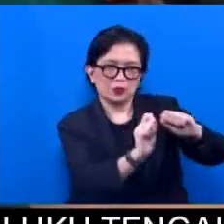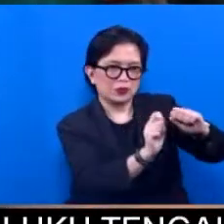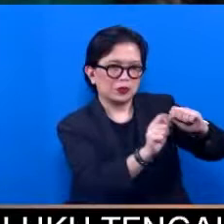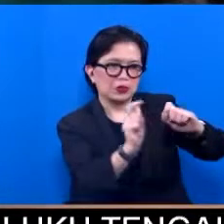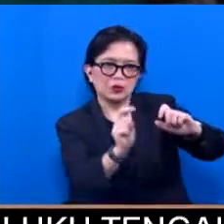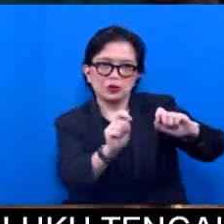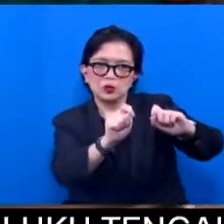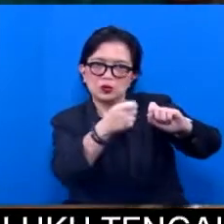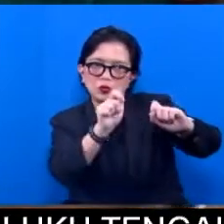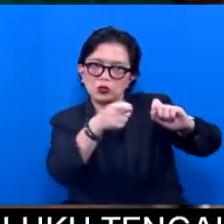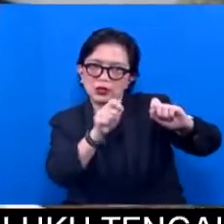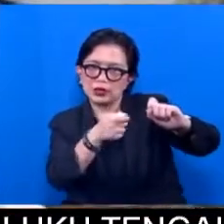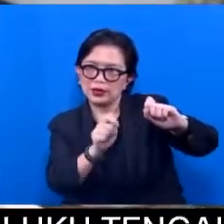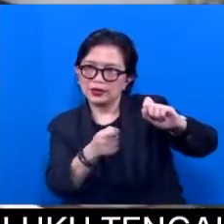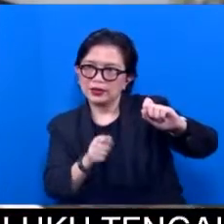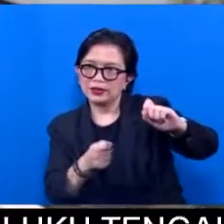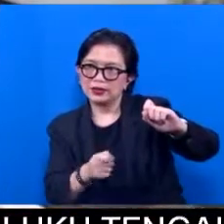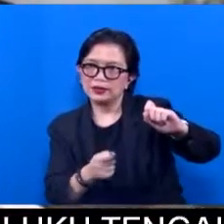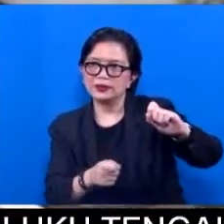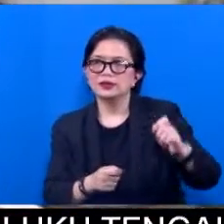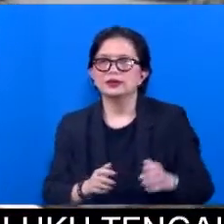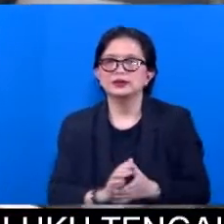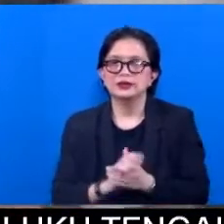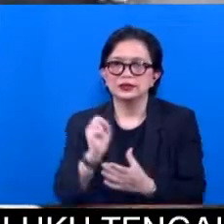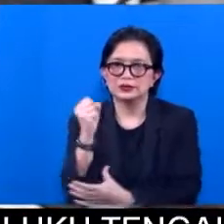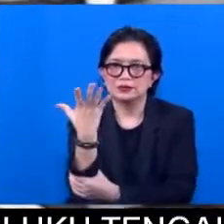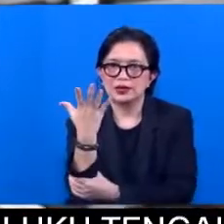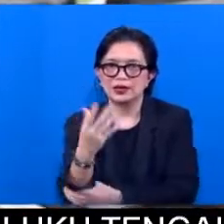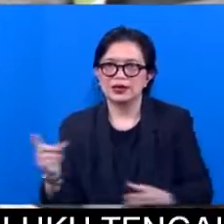jodohnya yang saat ini menjadi istri dan memberikan dua anak.